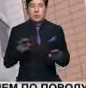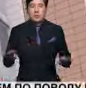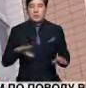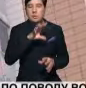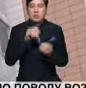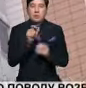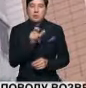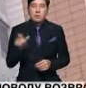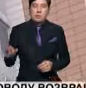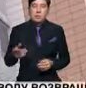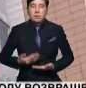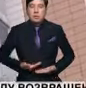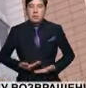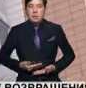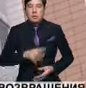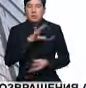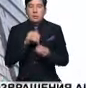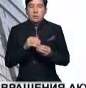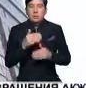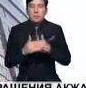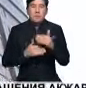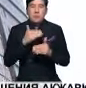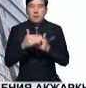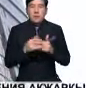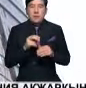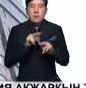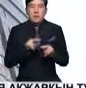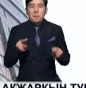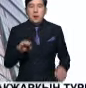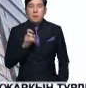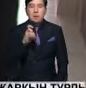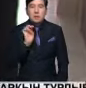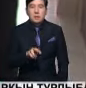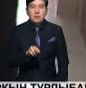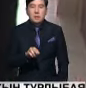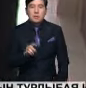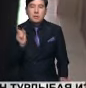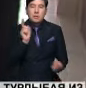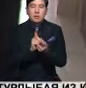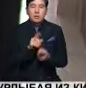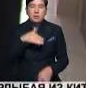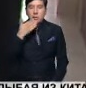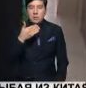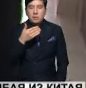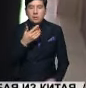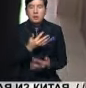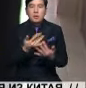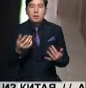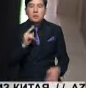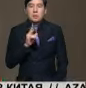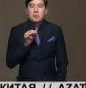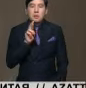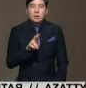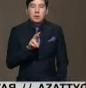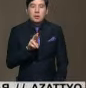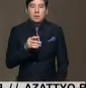выездном заседании членов Совета регионального развития при городском филиале партии «Аманат». На встрече люди рассказали, что несколько инженерных коммуникаций жилого объекта